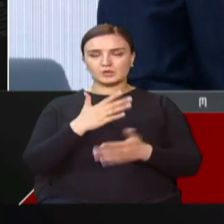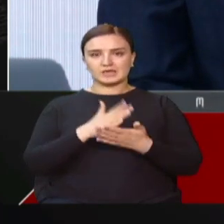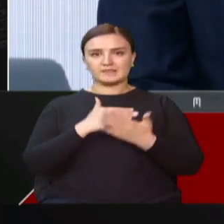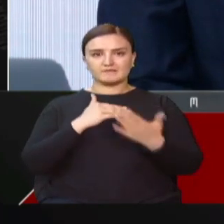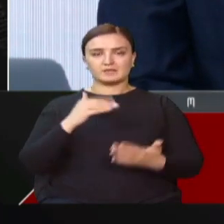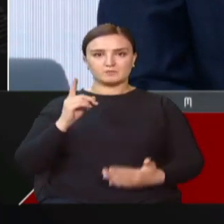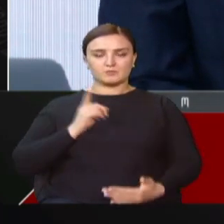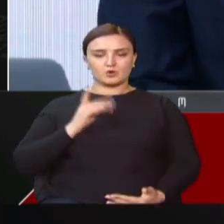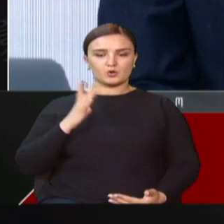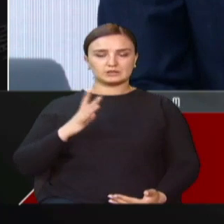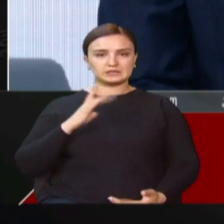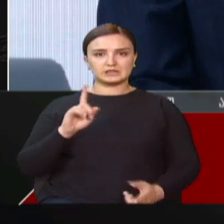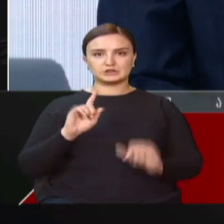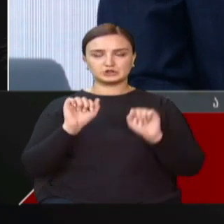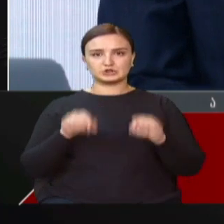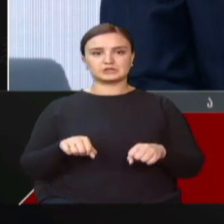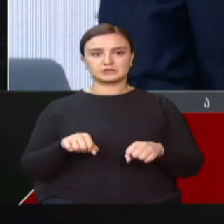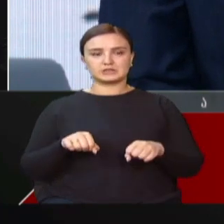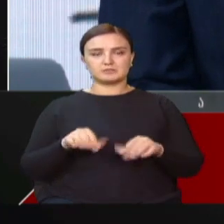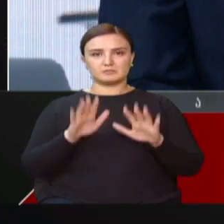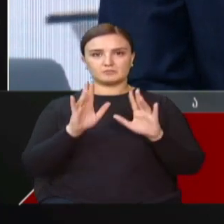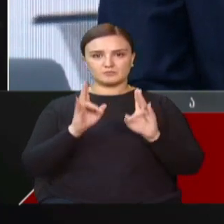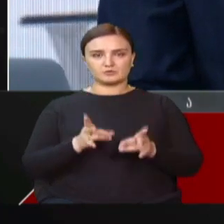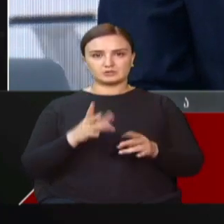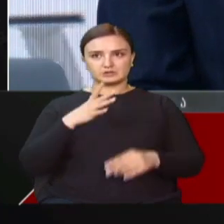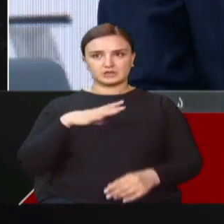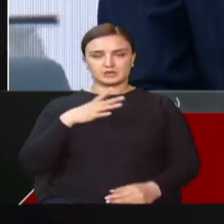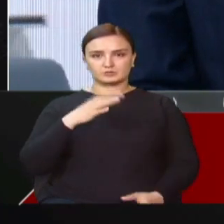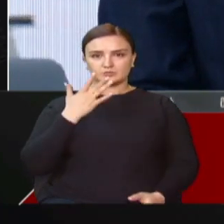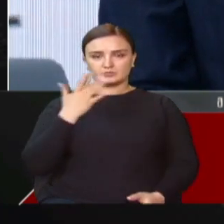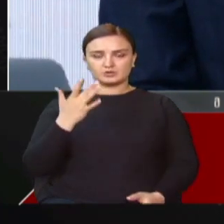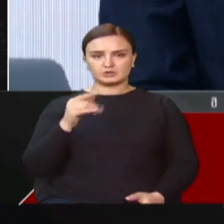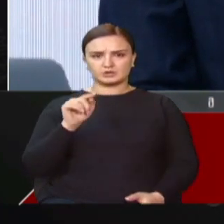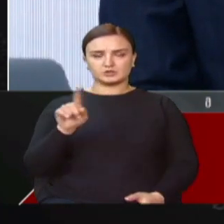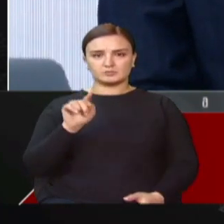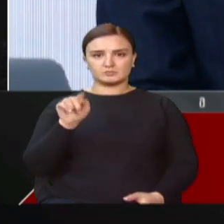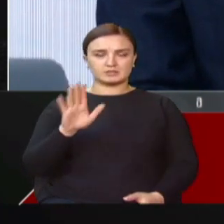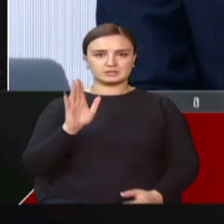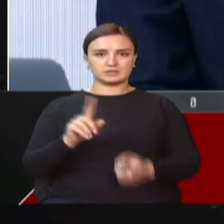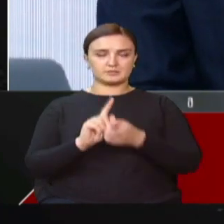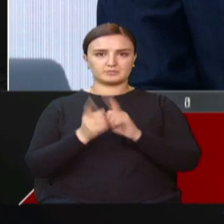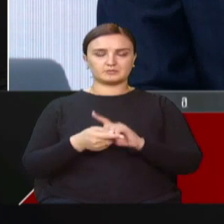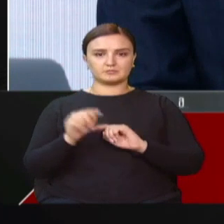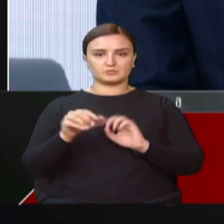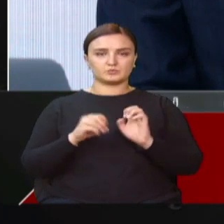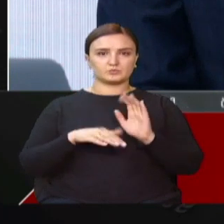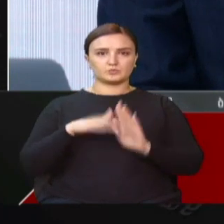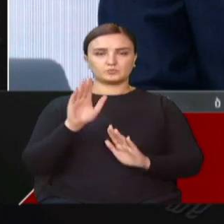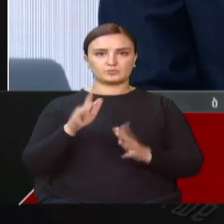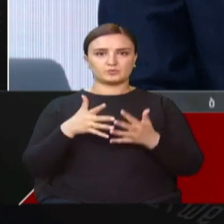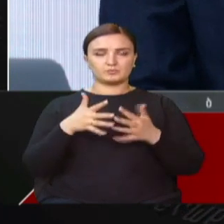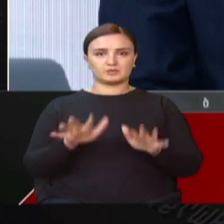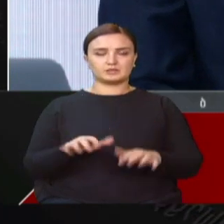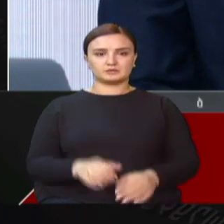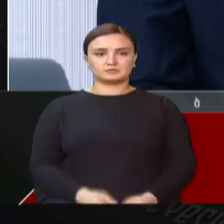თქვენი მოლოდინი და რა შეიძლება მოხდეს ქართულ პოლიტიკაში ისეთი, რომელიც მას გახდის უფრო